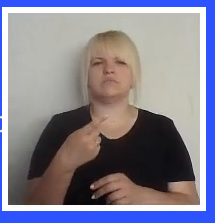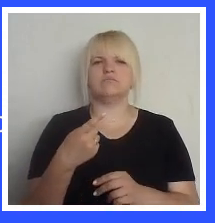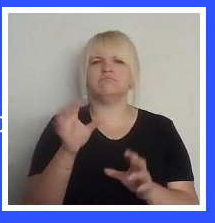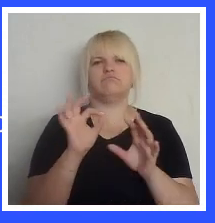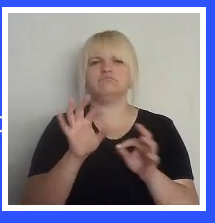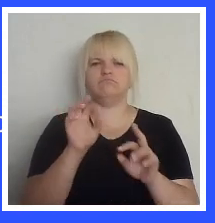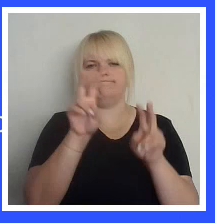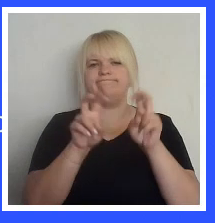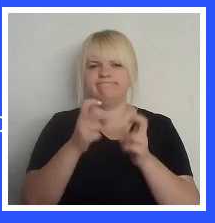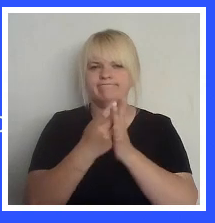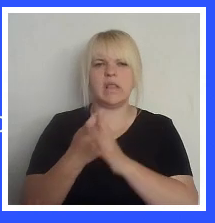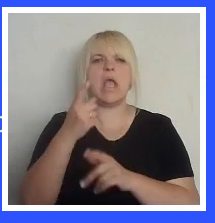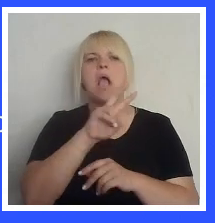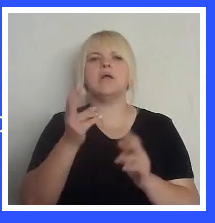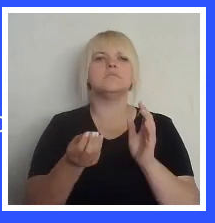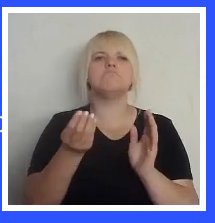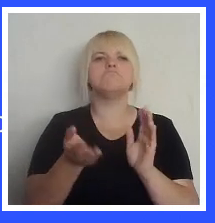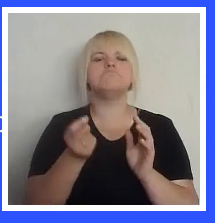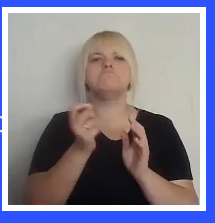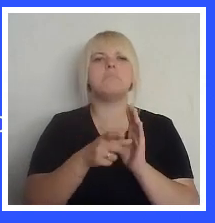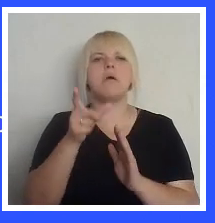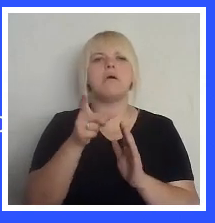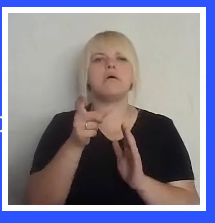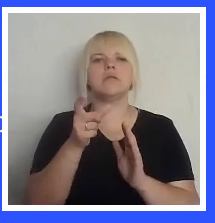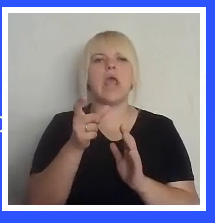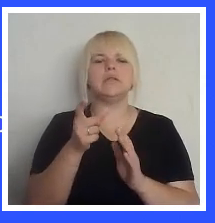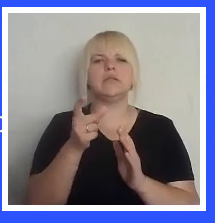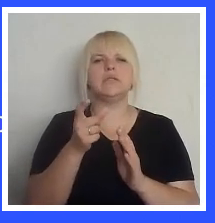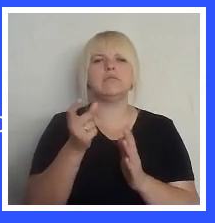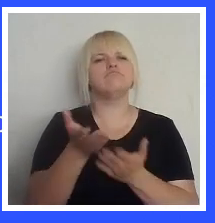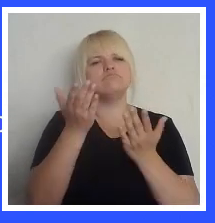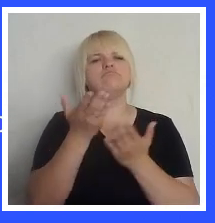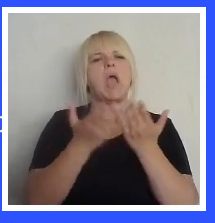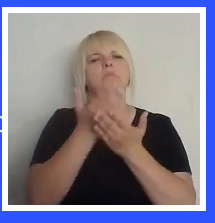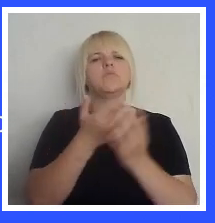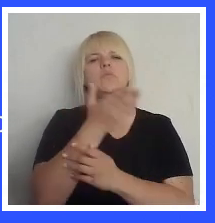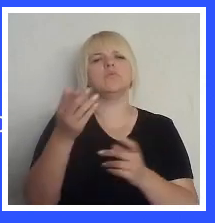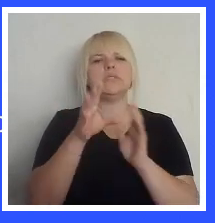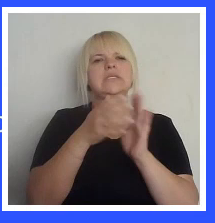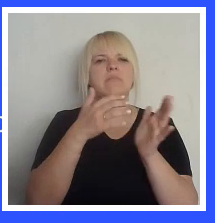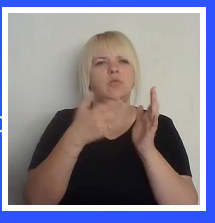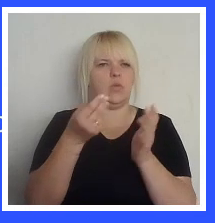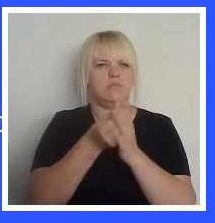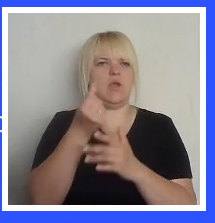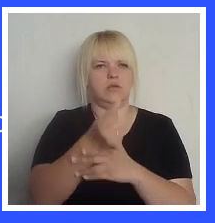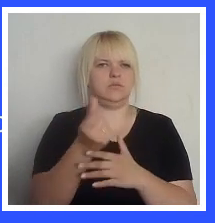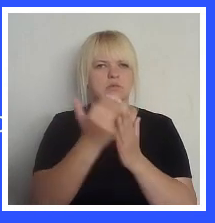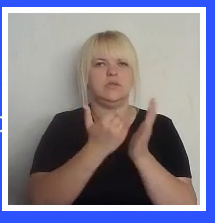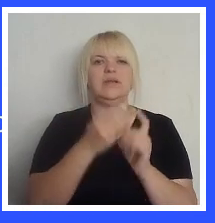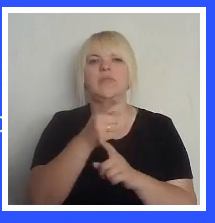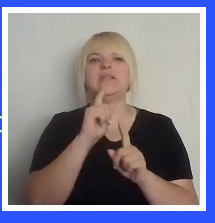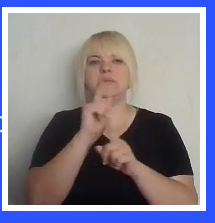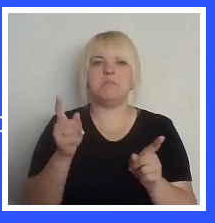kas pamudinātu tad izmantot maksas saturu, tas lielākais īpatsvars saturs, kas